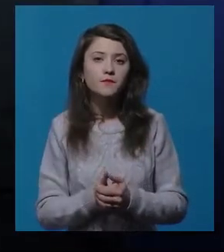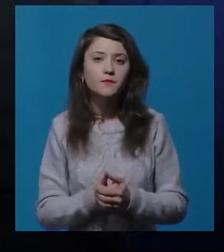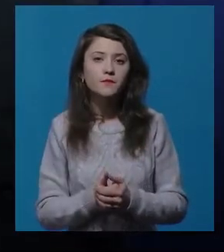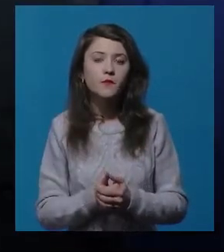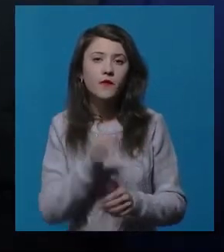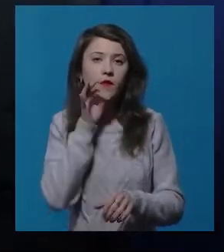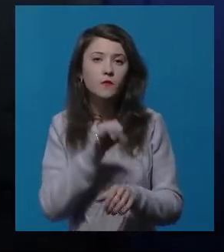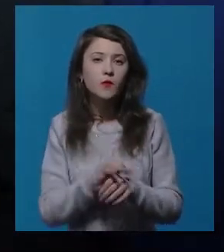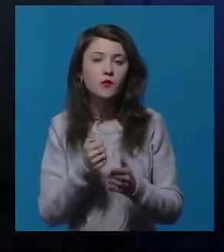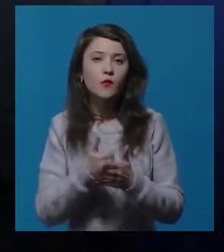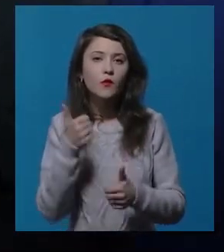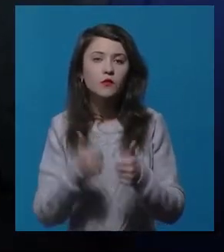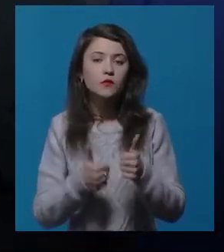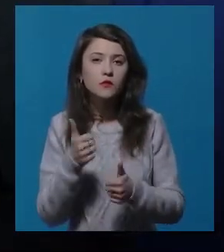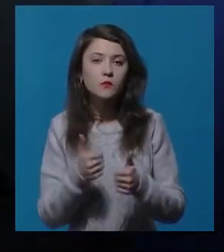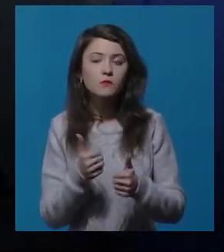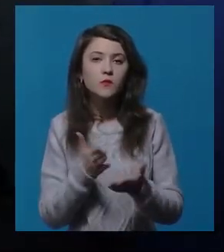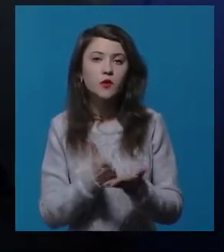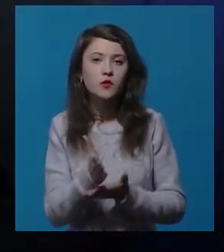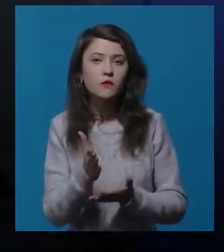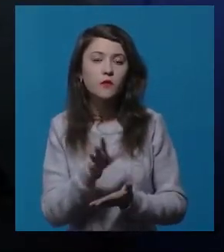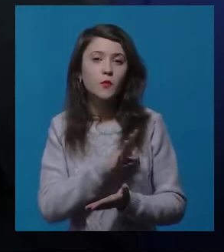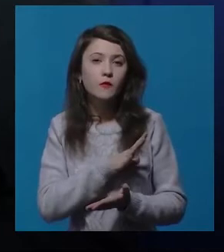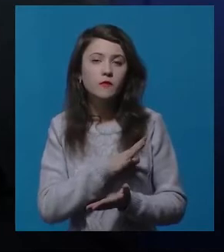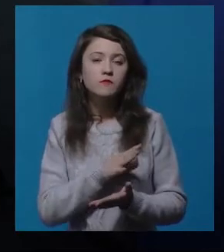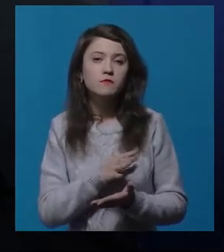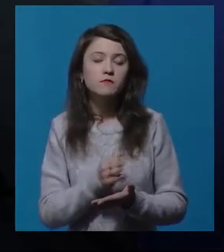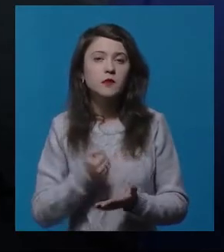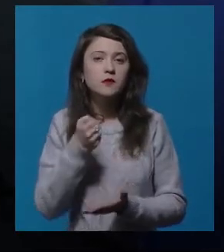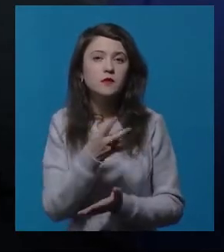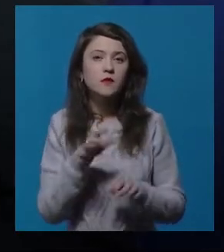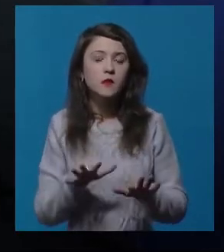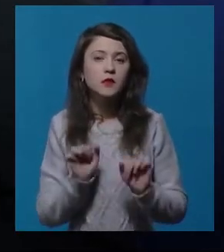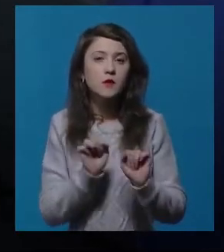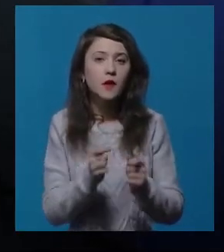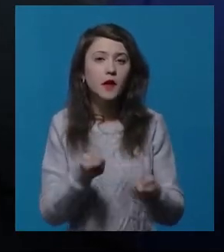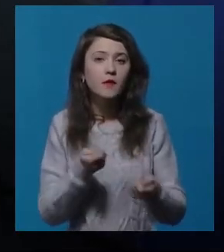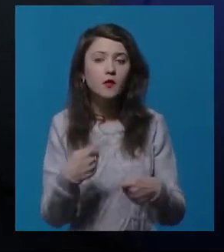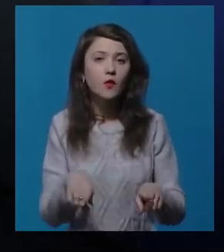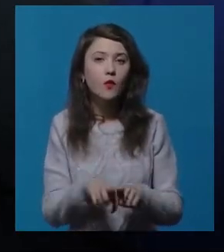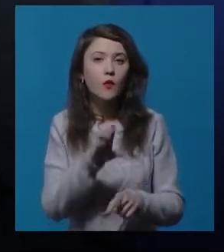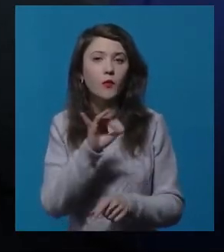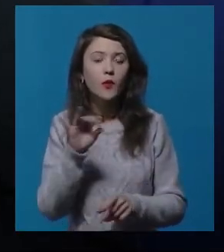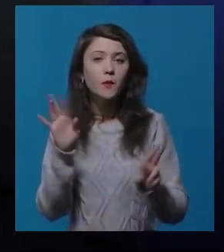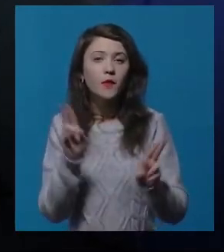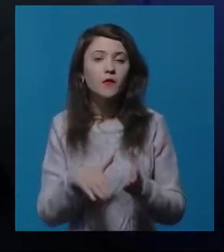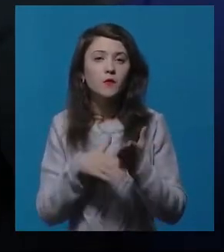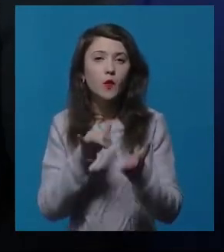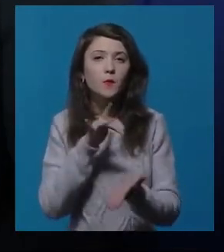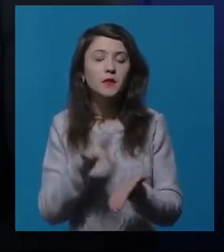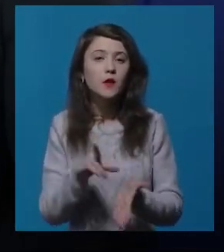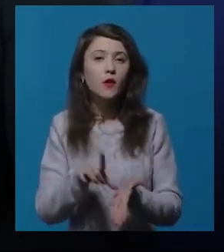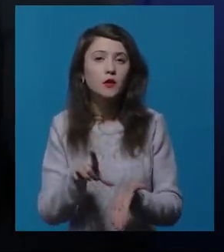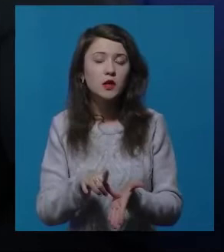відповідно до конкурсу пройшов і був призначений на посаду заступника керівника такого бюро правової допомоги в місті Коростишеві,